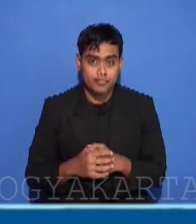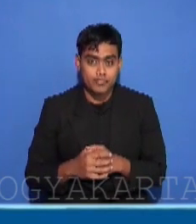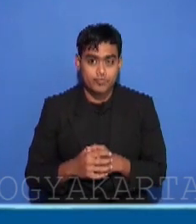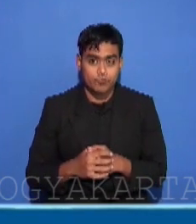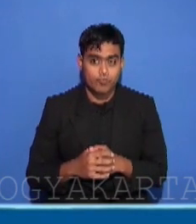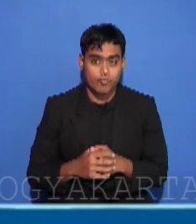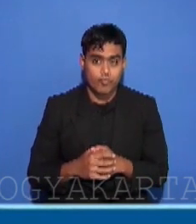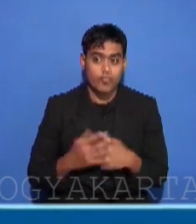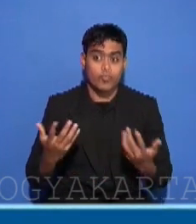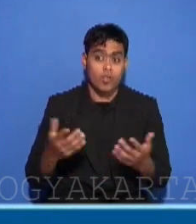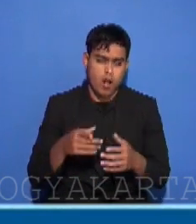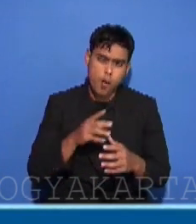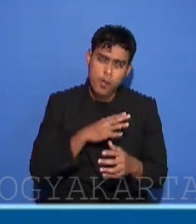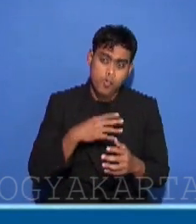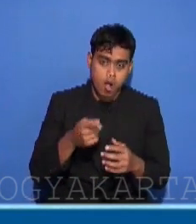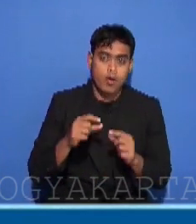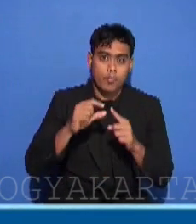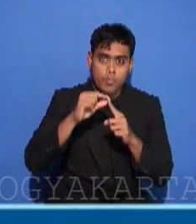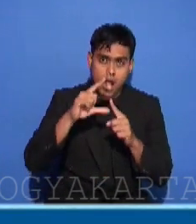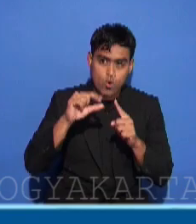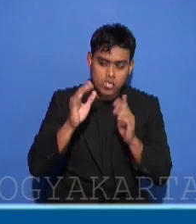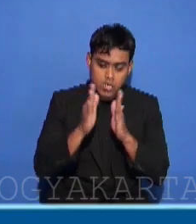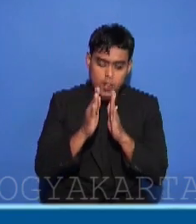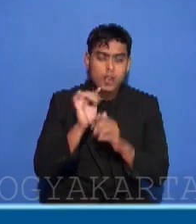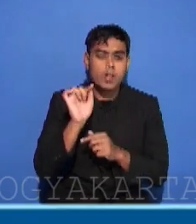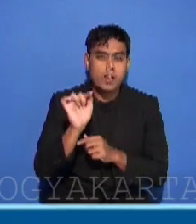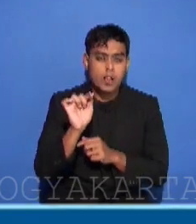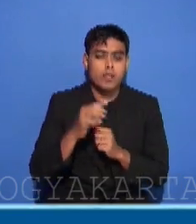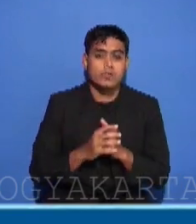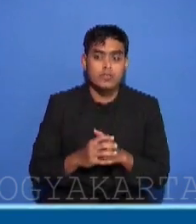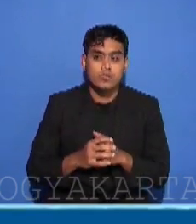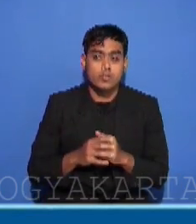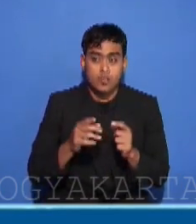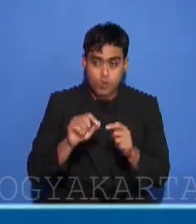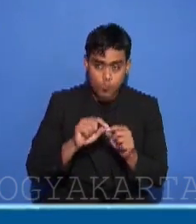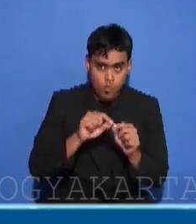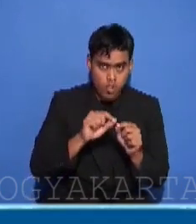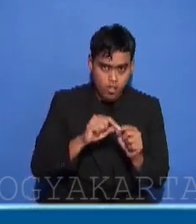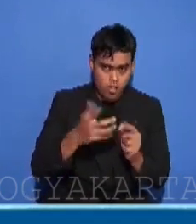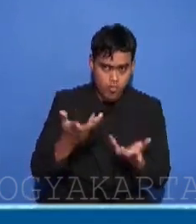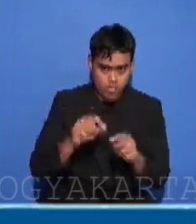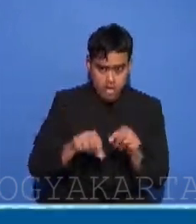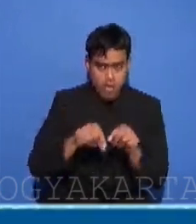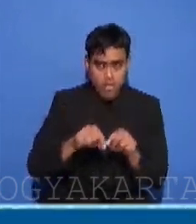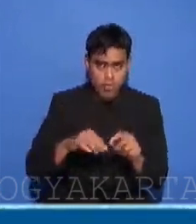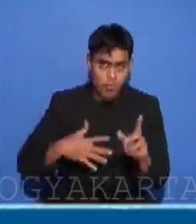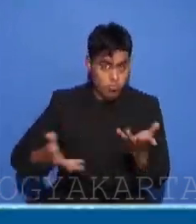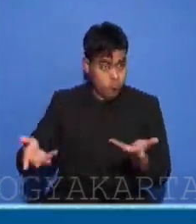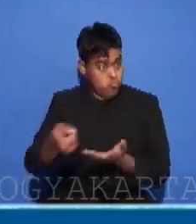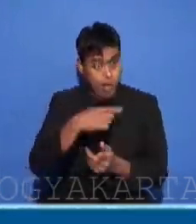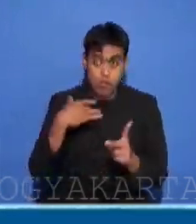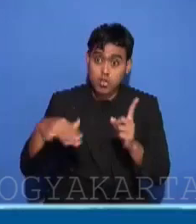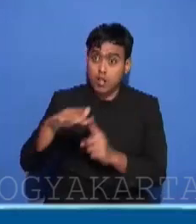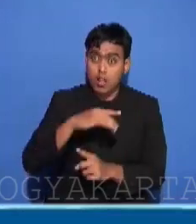Kados mekaten menika taneman min jinis pirmin ingkang dipun budidayakaken dening sawenih warga saking Kali Gintung Temon Kulon